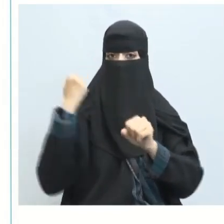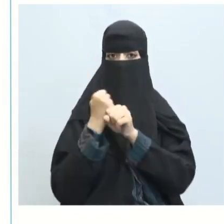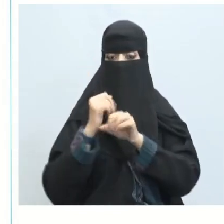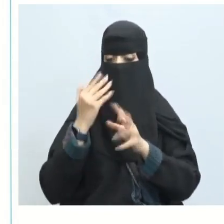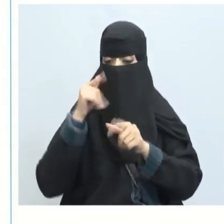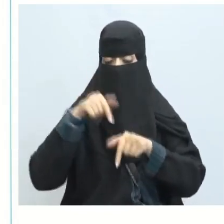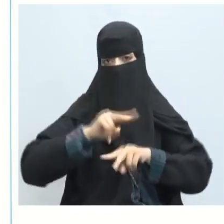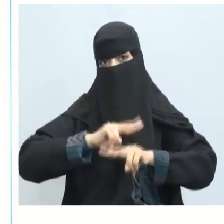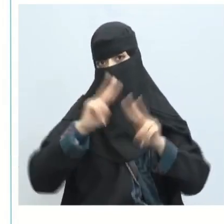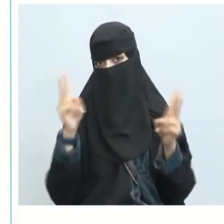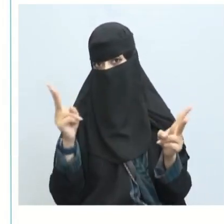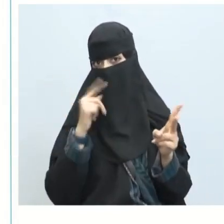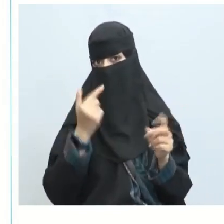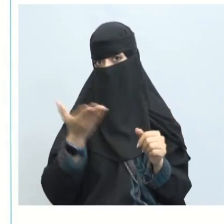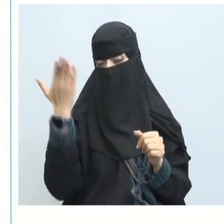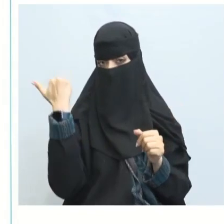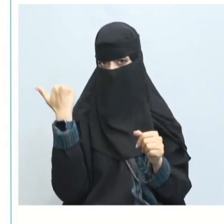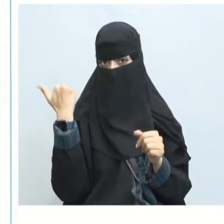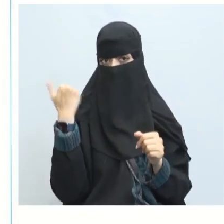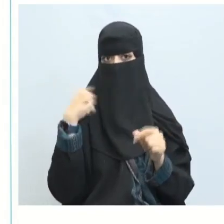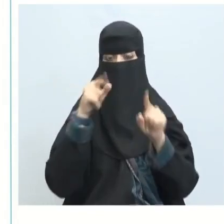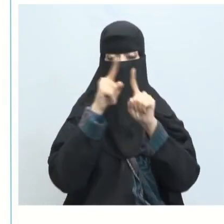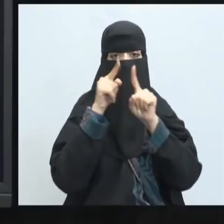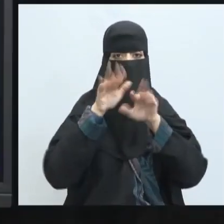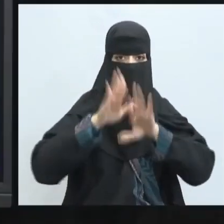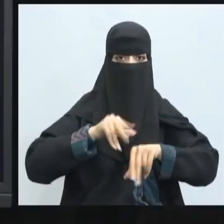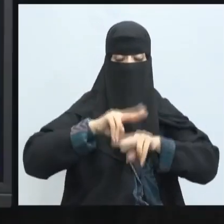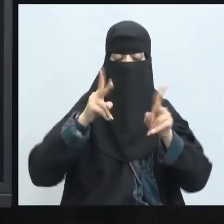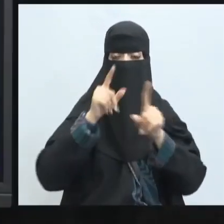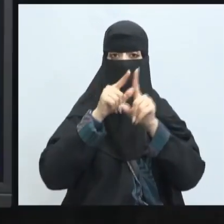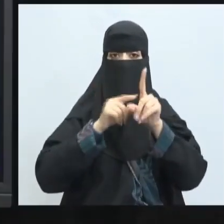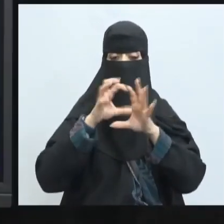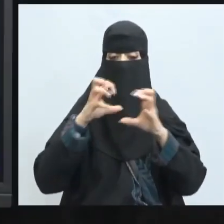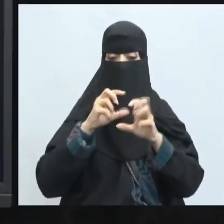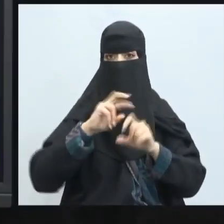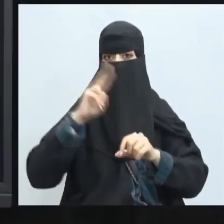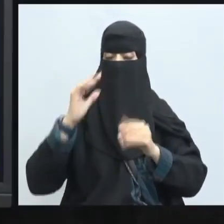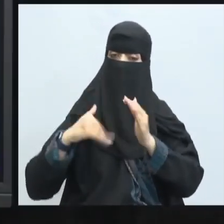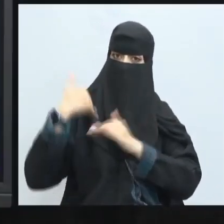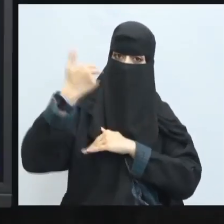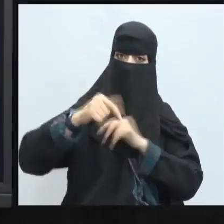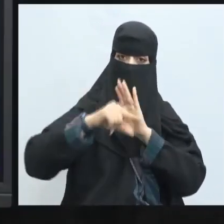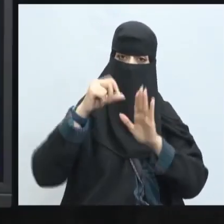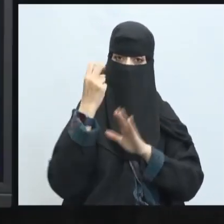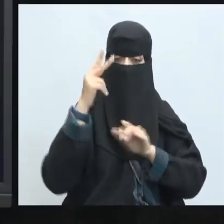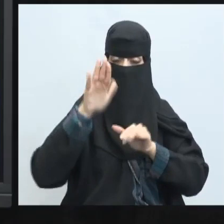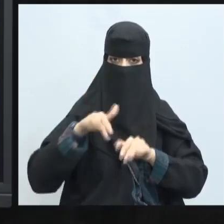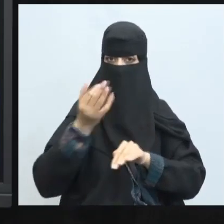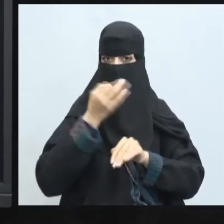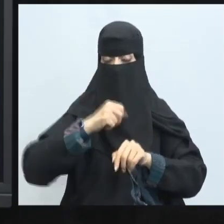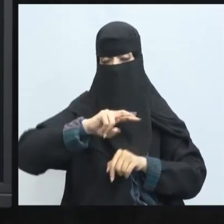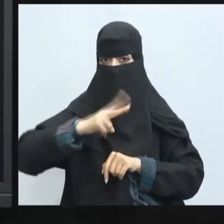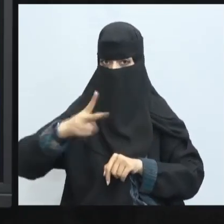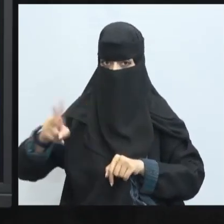السكرتاريه التنفي تختلف قد يكون عن السكرتاريا بشكلها العام وهذا تحدثنا عنه في الدرس الثاني حينما تحدثنا عن